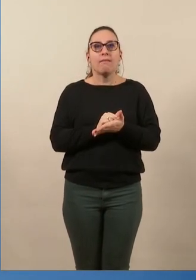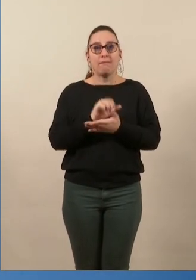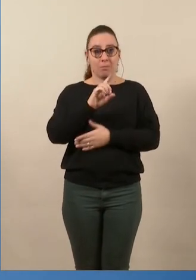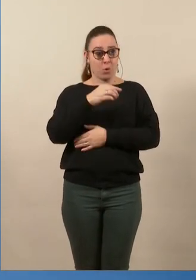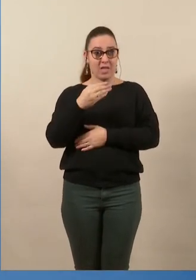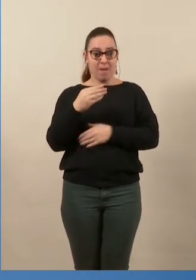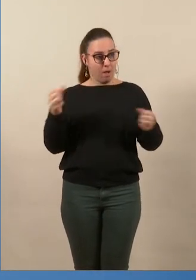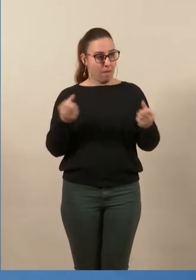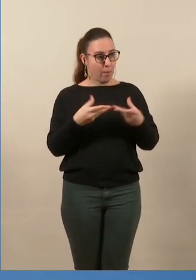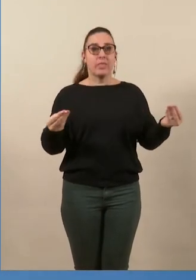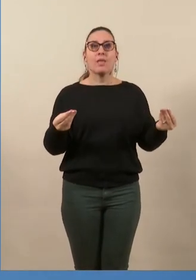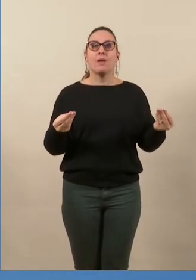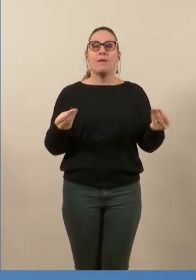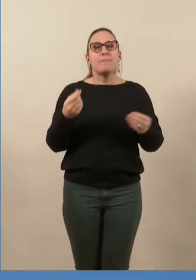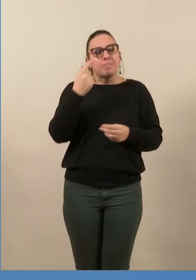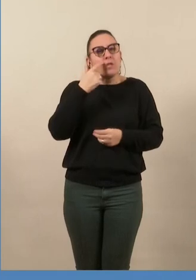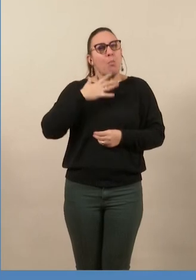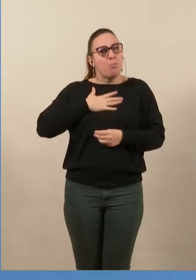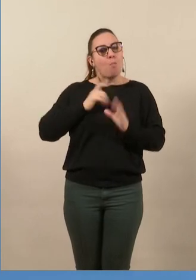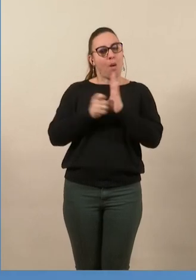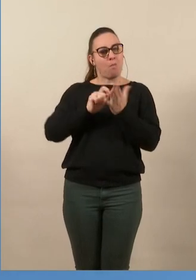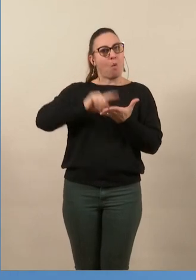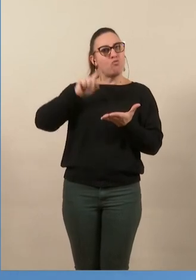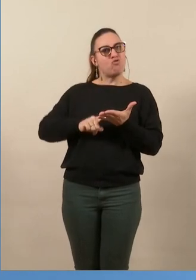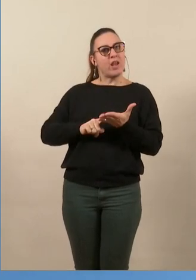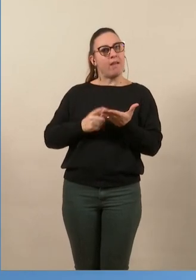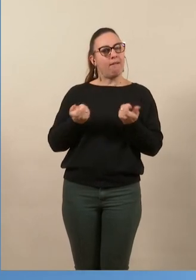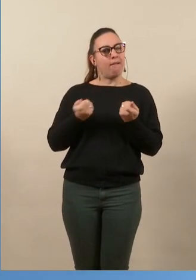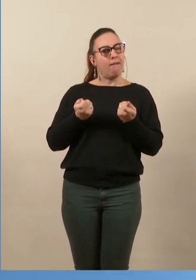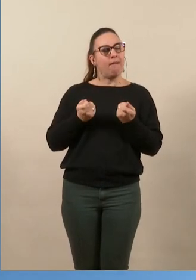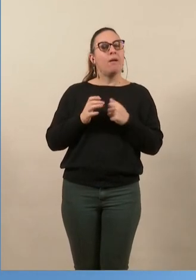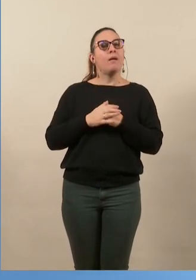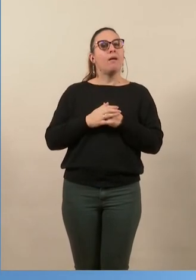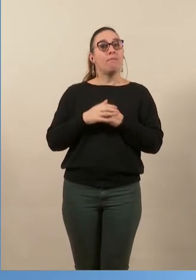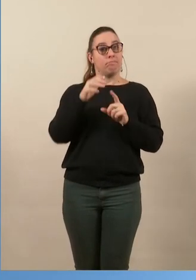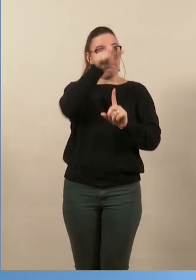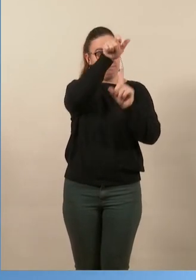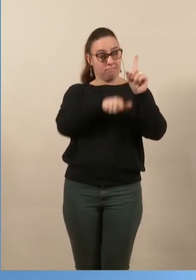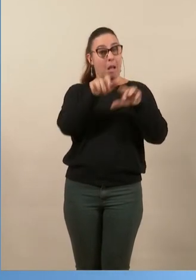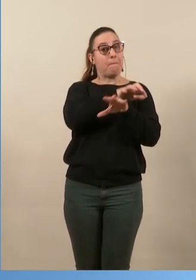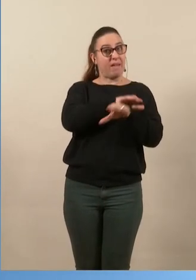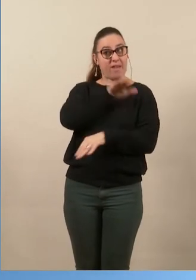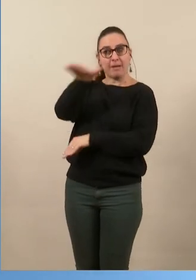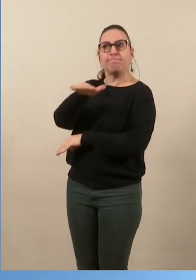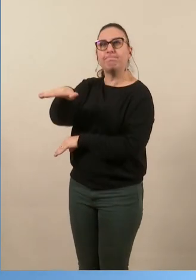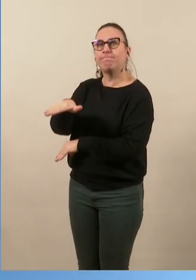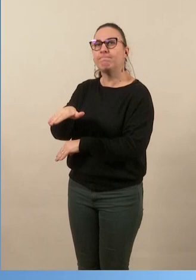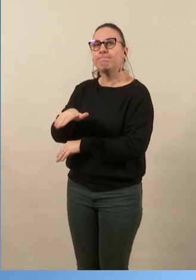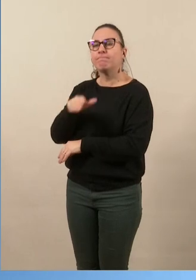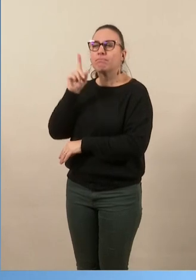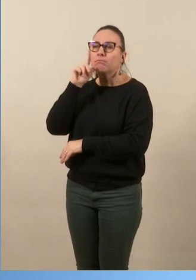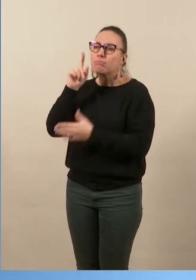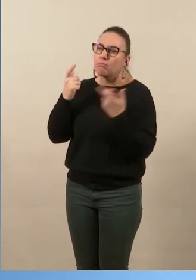mais il me semble pourtant qu'au moment du budget vous avez été interpellé par le préfet parce que cette